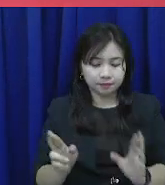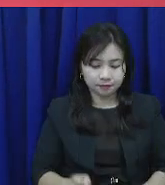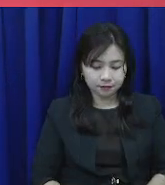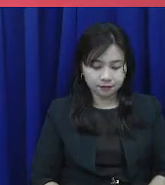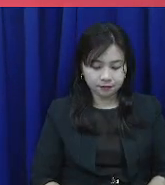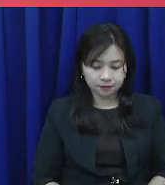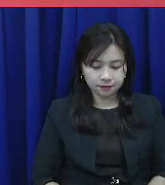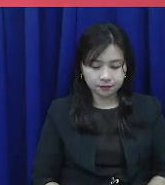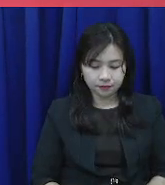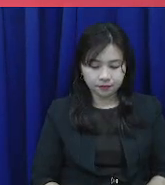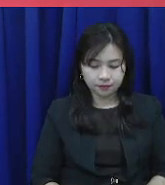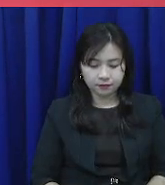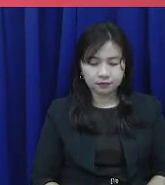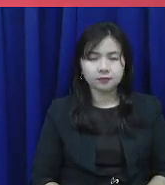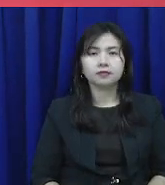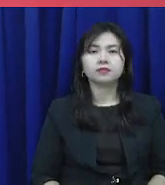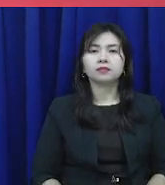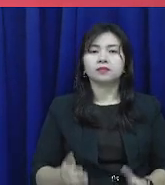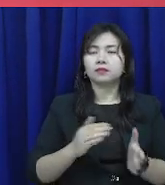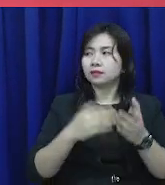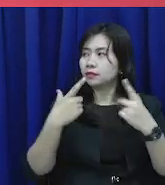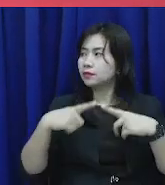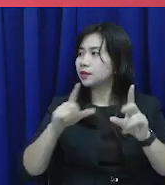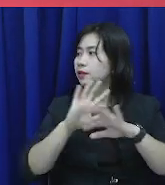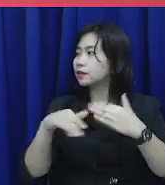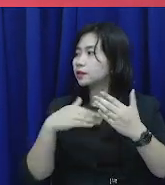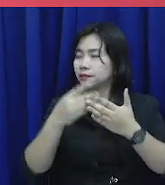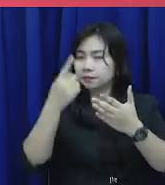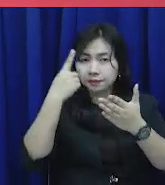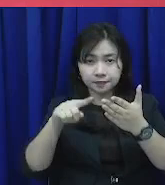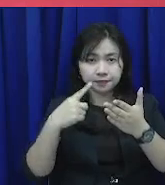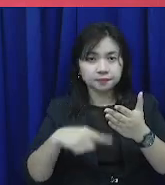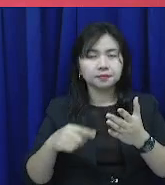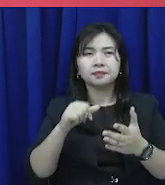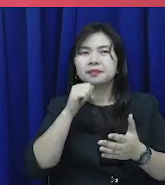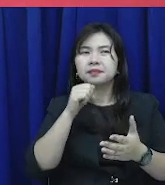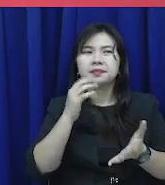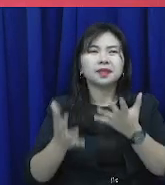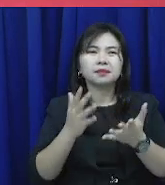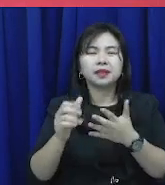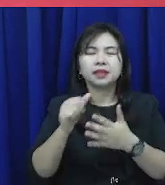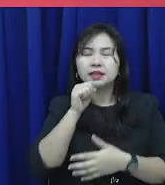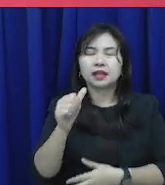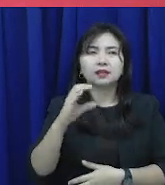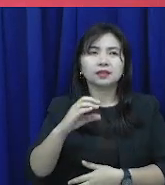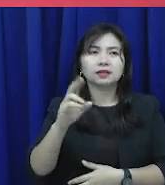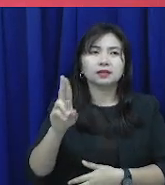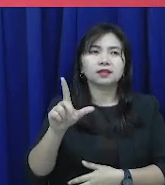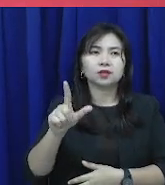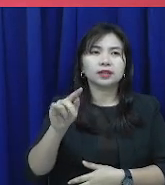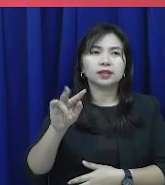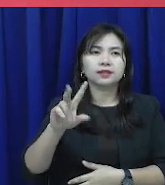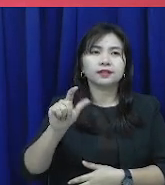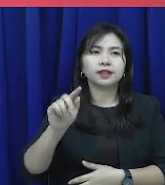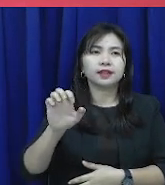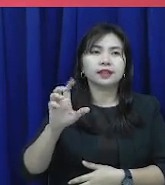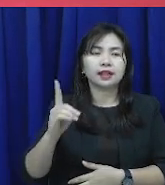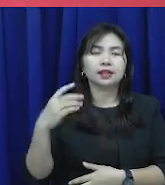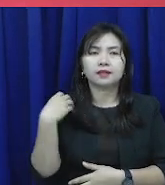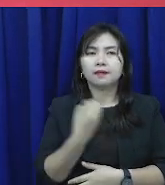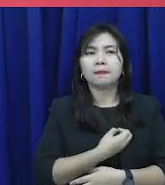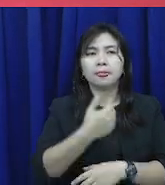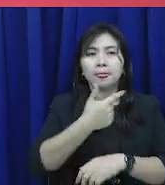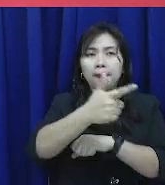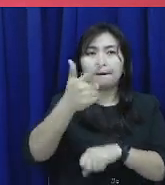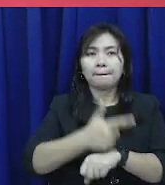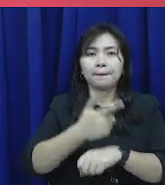Diyos mga kapatid i-check natin baka hindi na po cultivated yung ground natin you see baka hindi